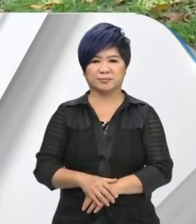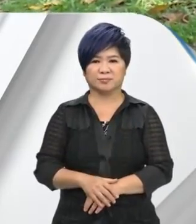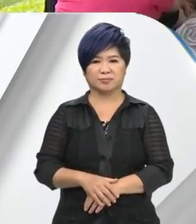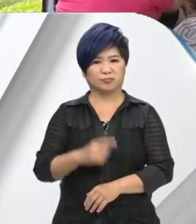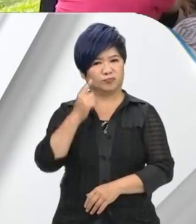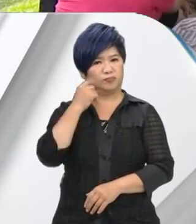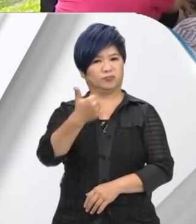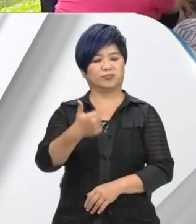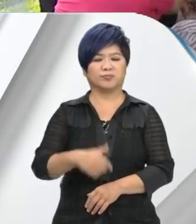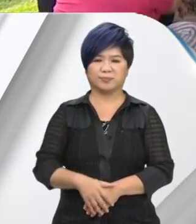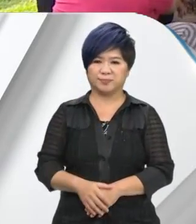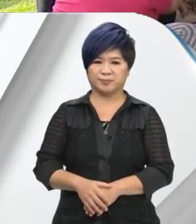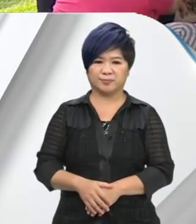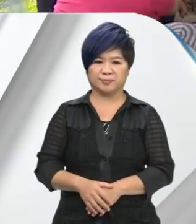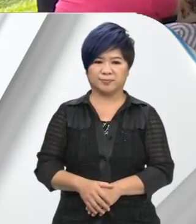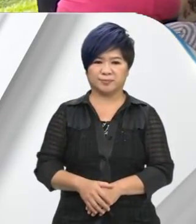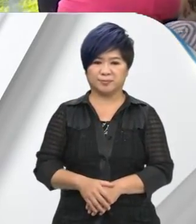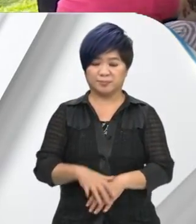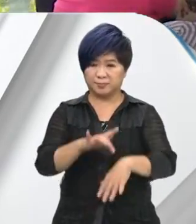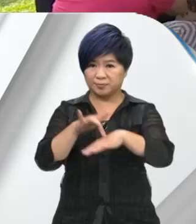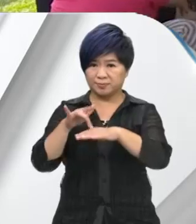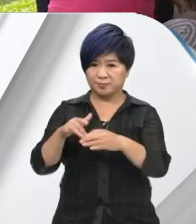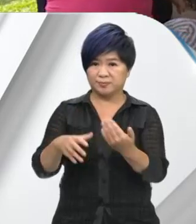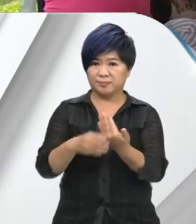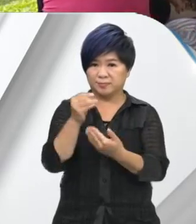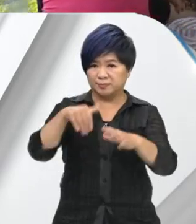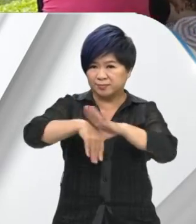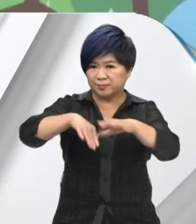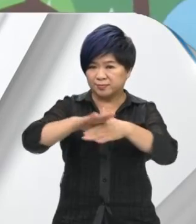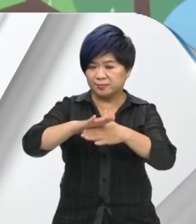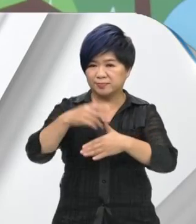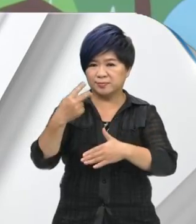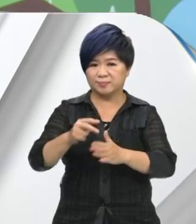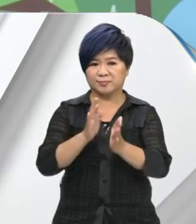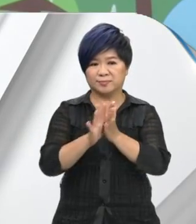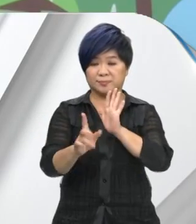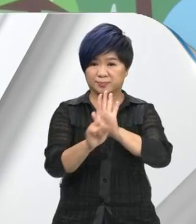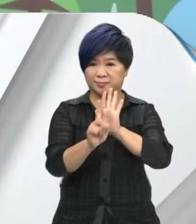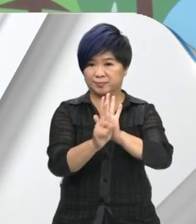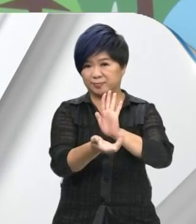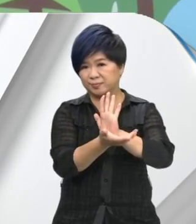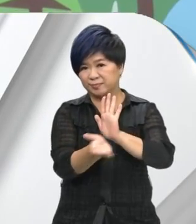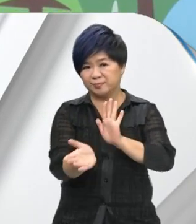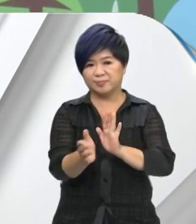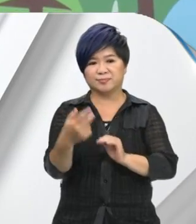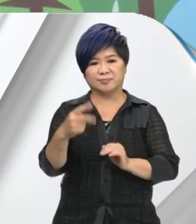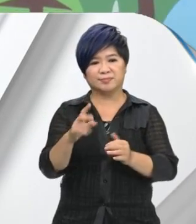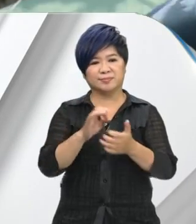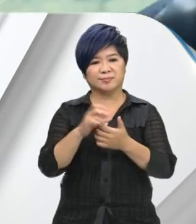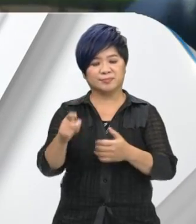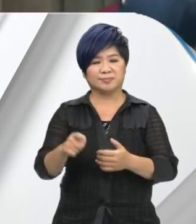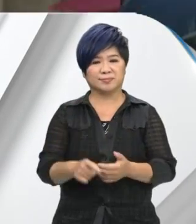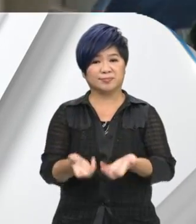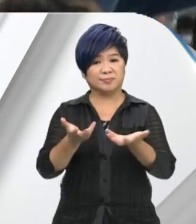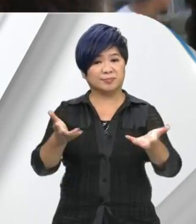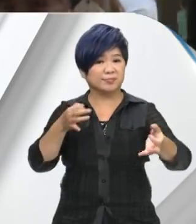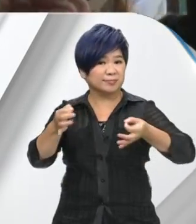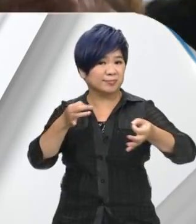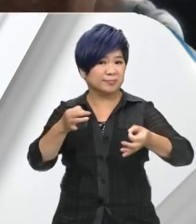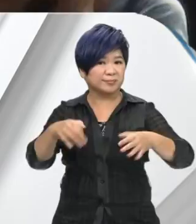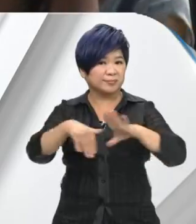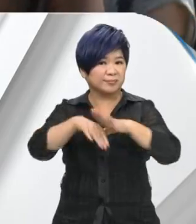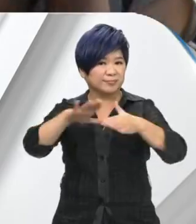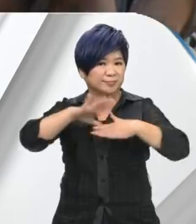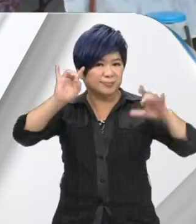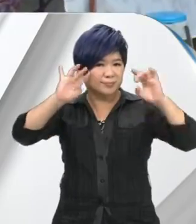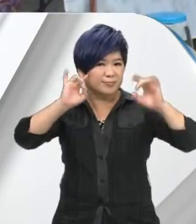不错啊。 除了些茶文化之外，主办单位还安排艺文表演同西式文创商品的摊位。透过